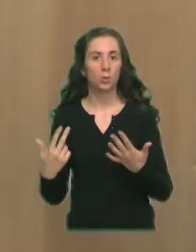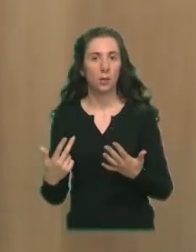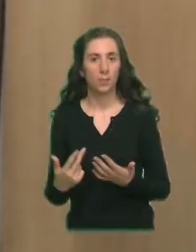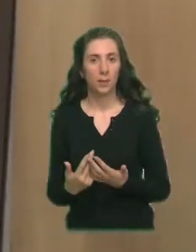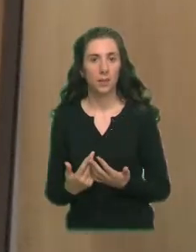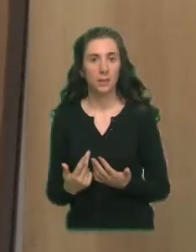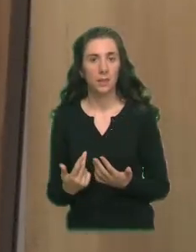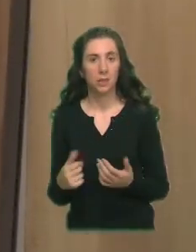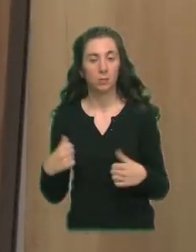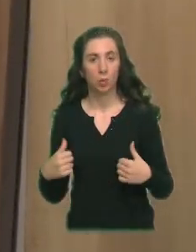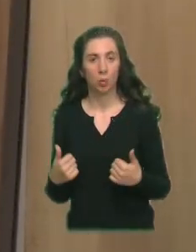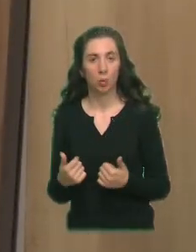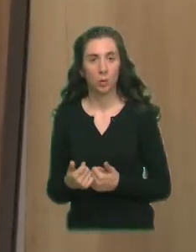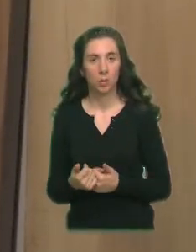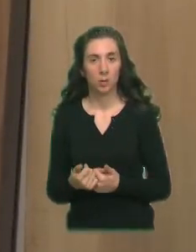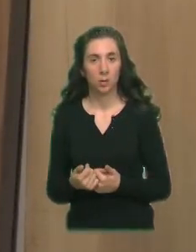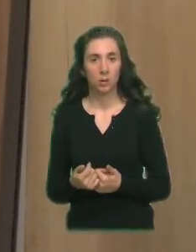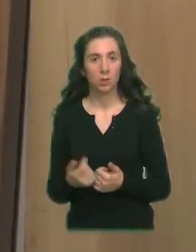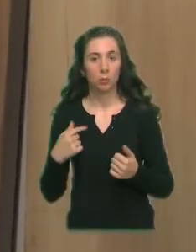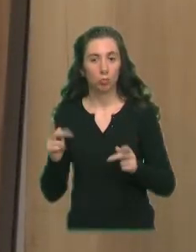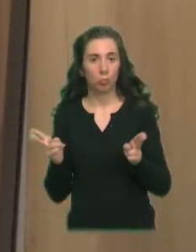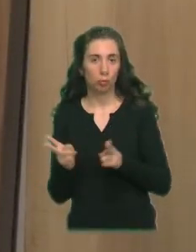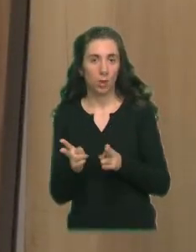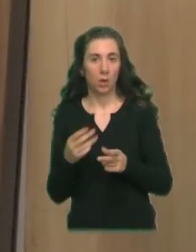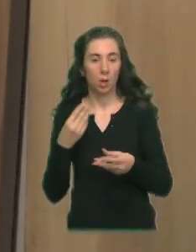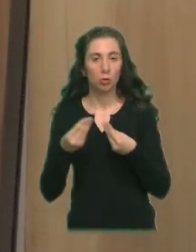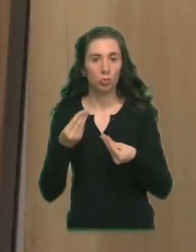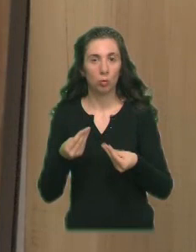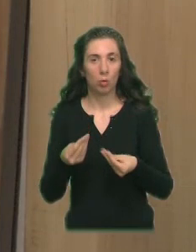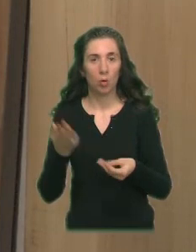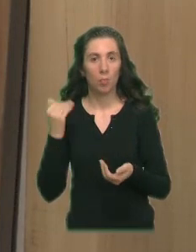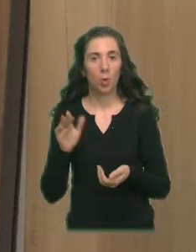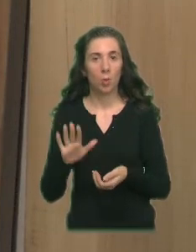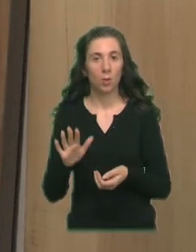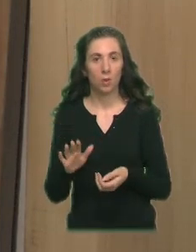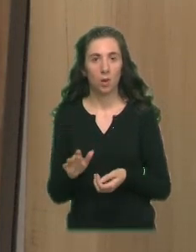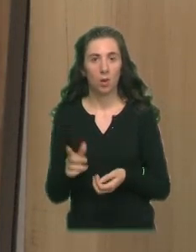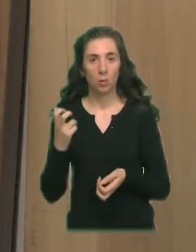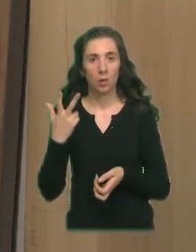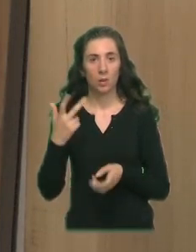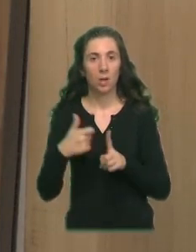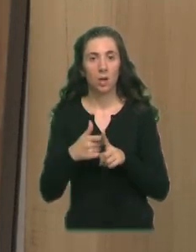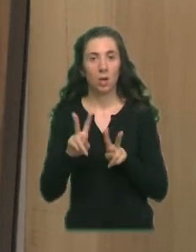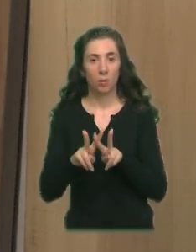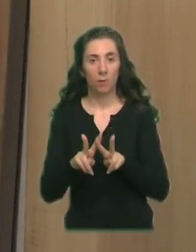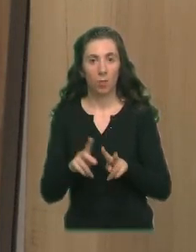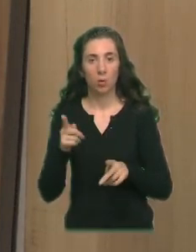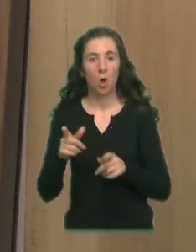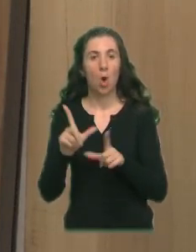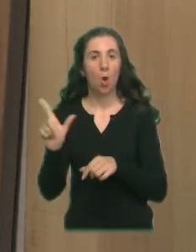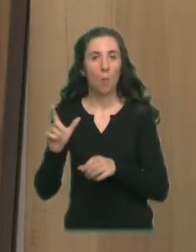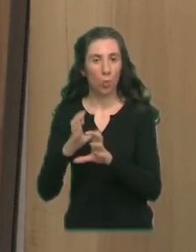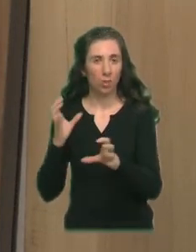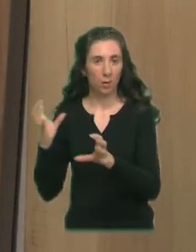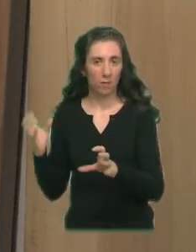se s pravom prisjetiti, da budem što kraći u tome. Mislim, što je bio taj napon od 3 kilovolta, te